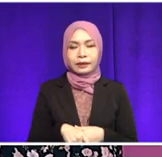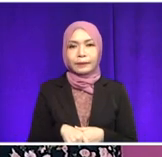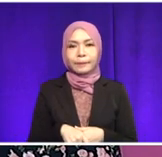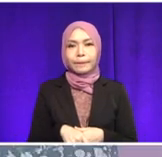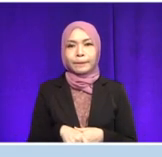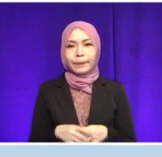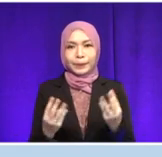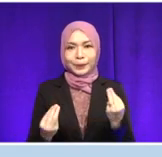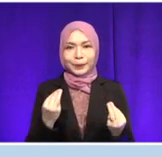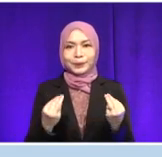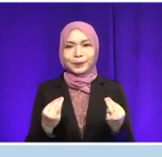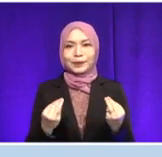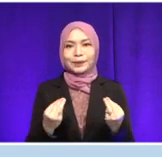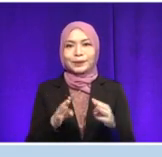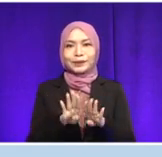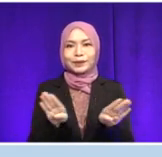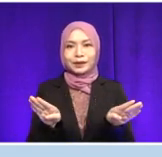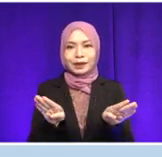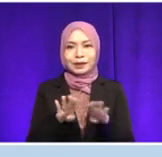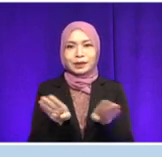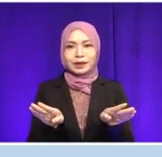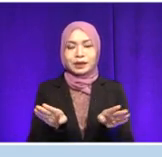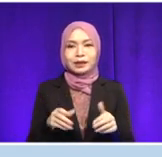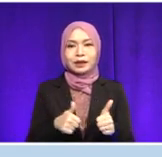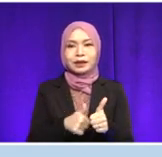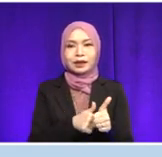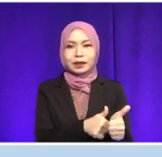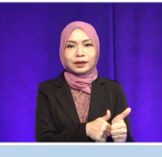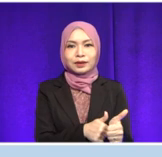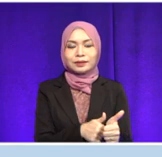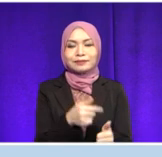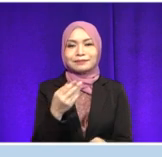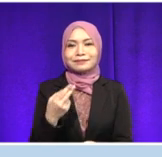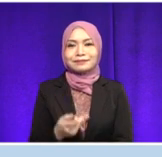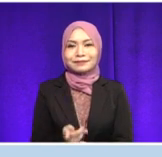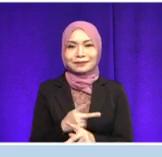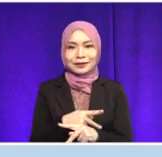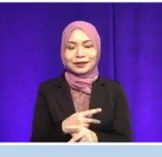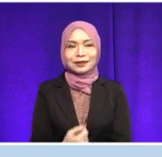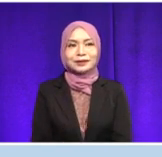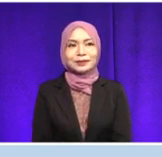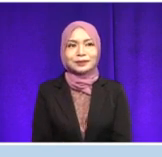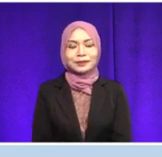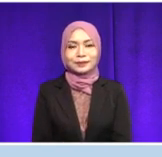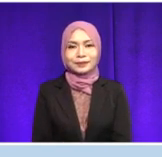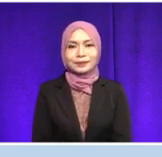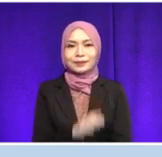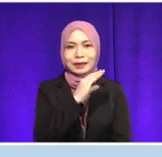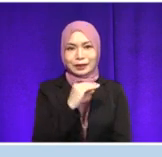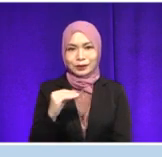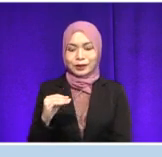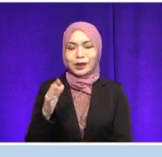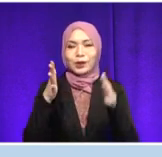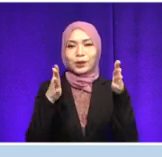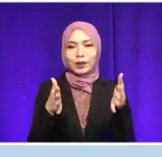hasilkan untuk kita boleh mendasarkan kumpulan mereka yang berpendapatan tinggi Oke ataupun berkemampuan untuk